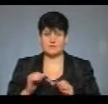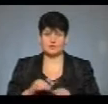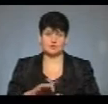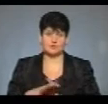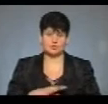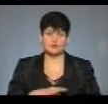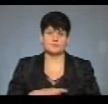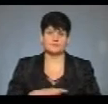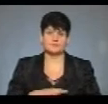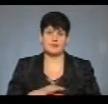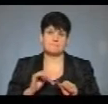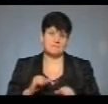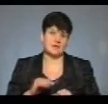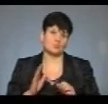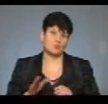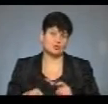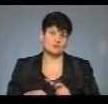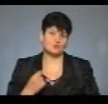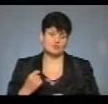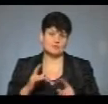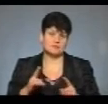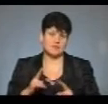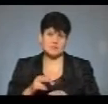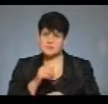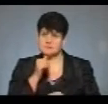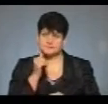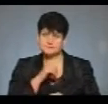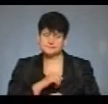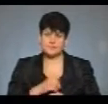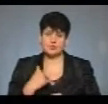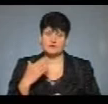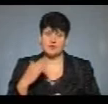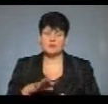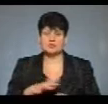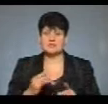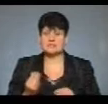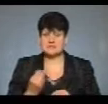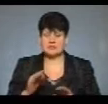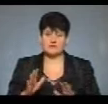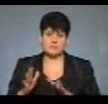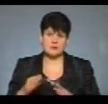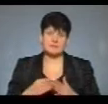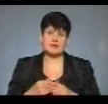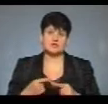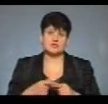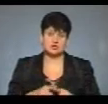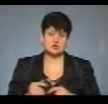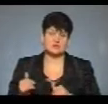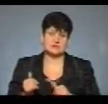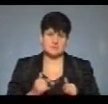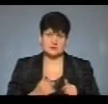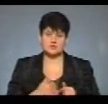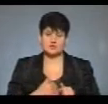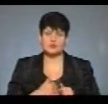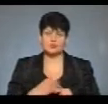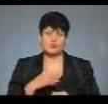мірі міг бути порушений принцип таємності голосування. Також були цікаві випадки, які стосувалися матеріально-технічного забезпечення, на що я хочу